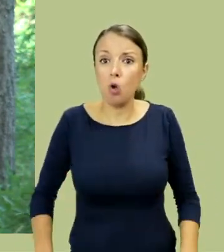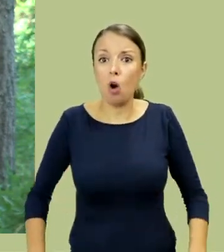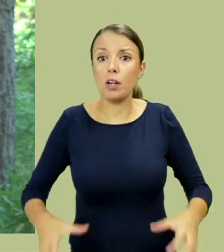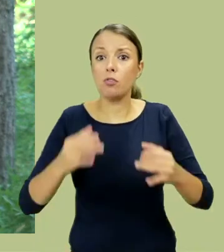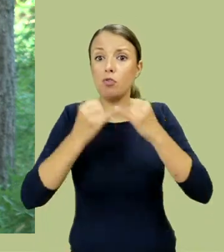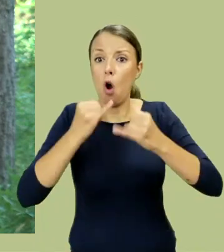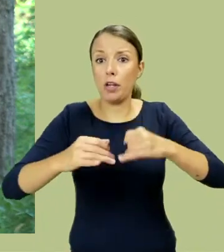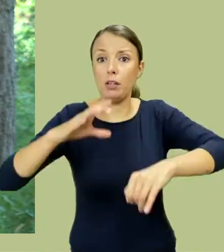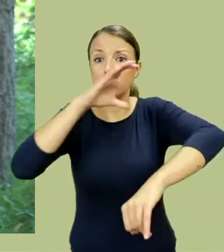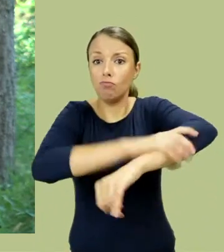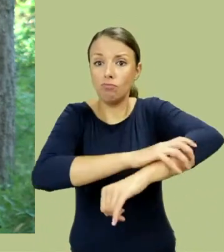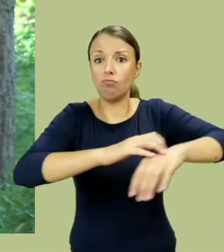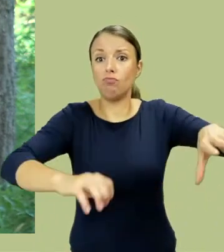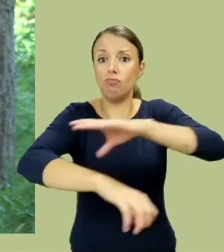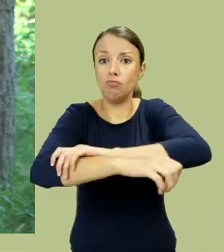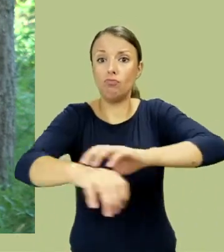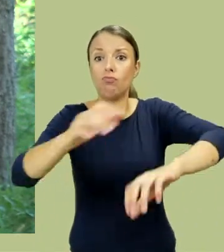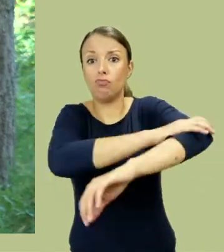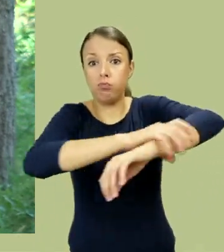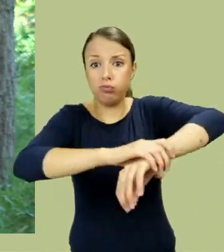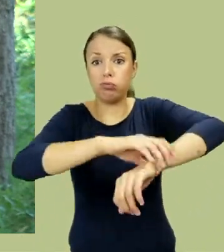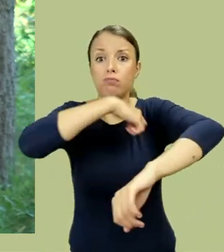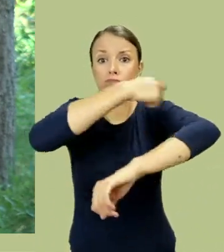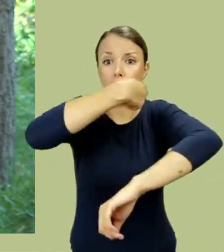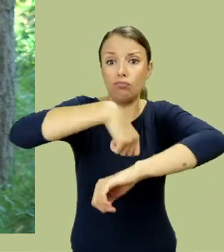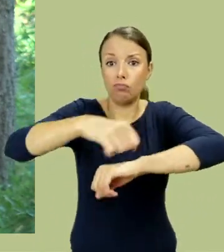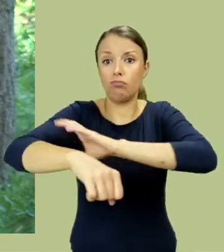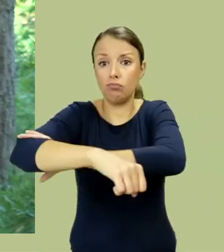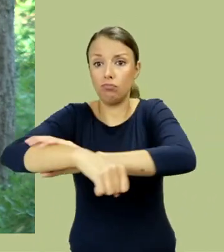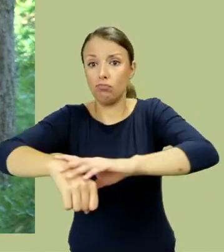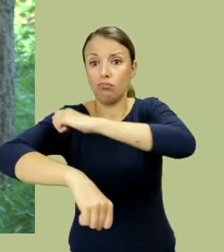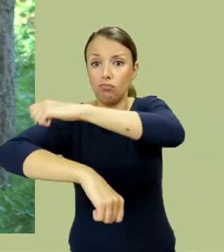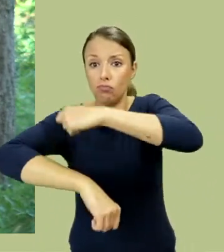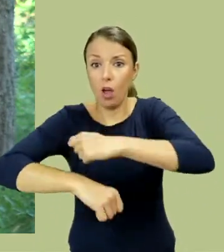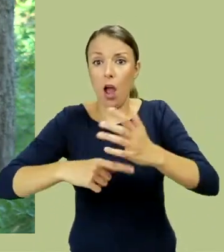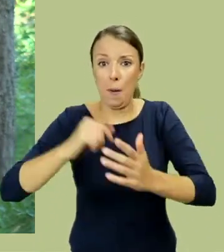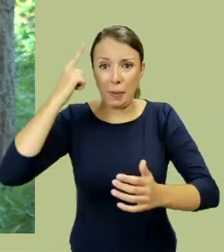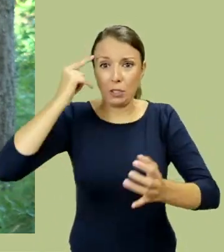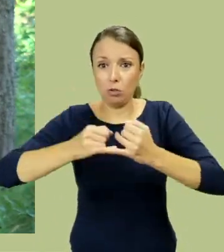ale przywiązywały sobie karabiny do nóg, dynamit